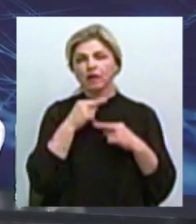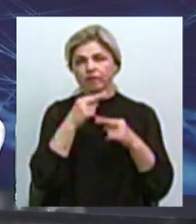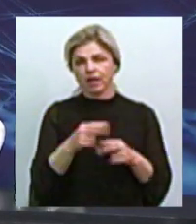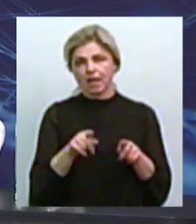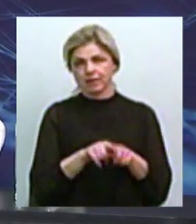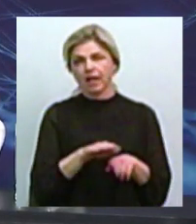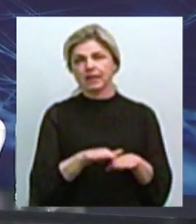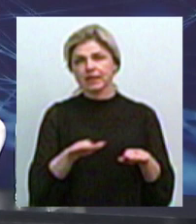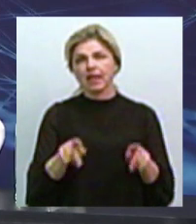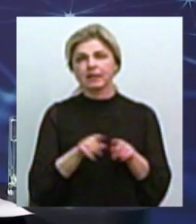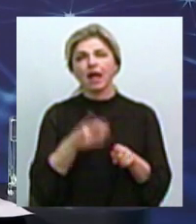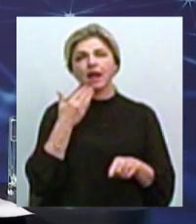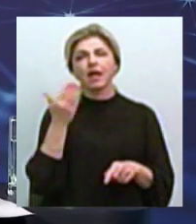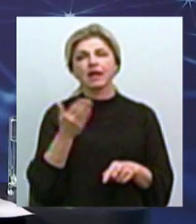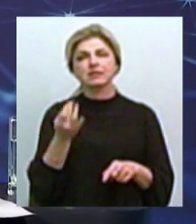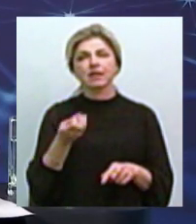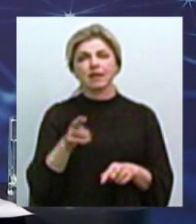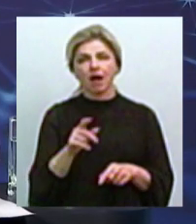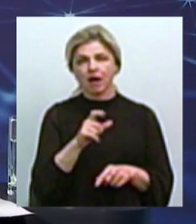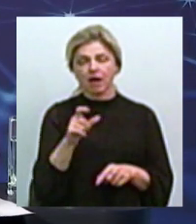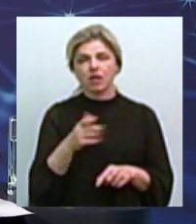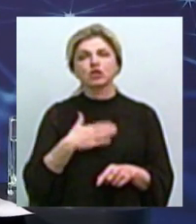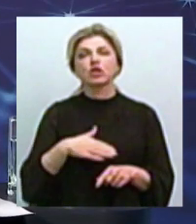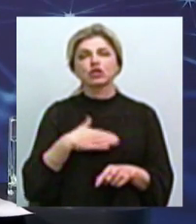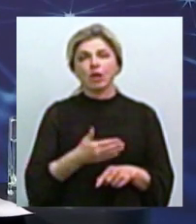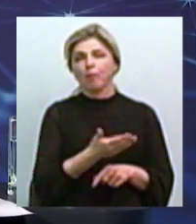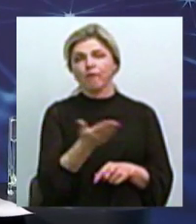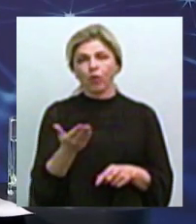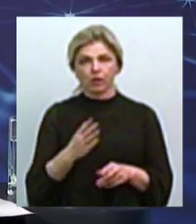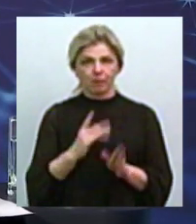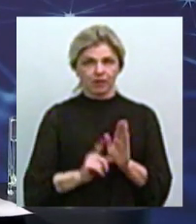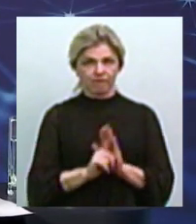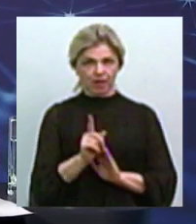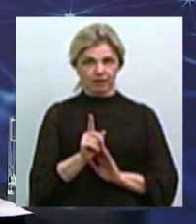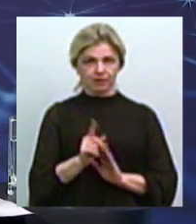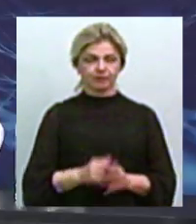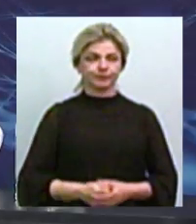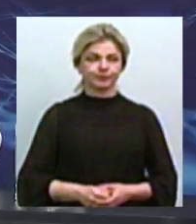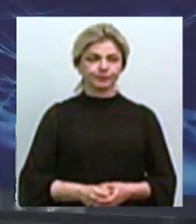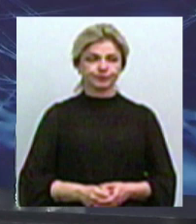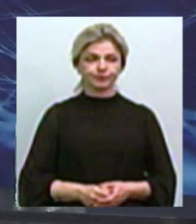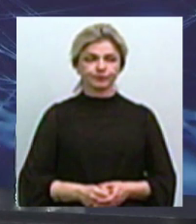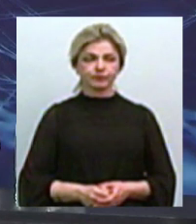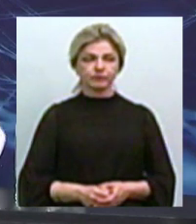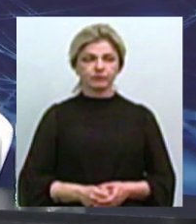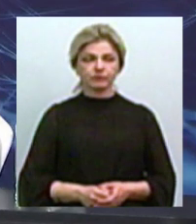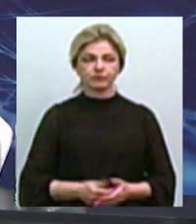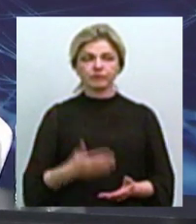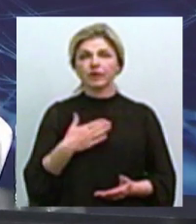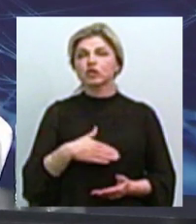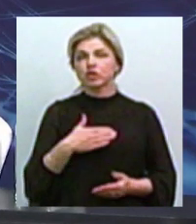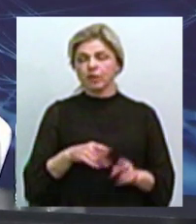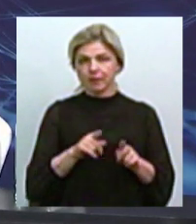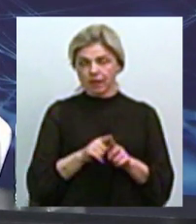таких лекціях? Навіщо вони взагалі були введені? В принципе, для чего они вообще, тренинг